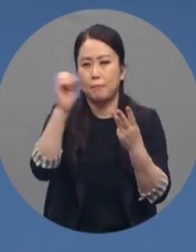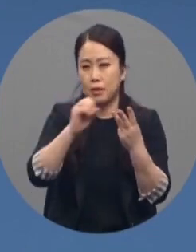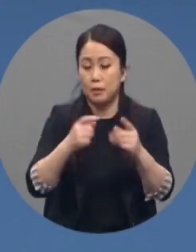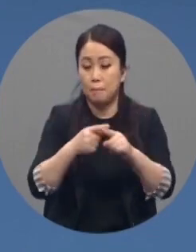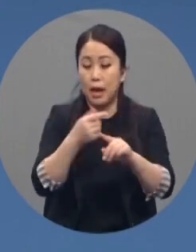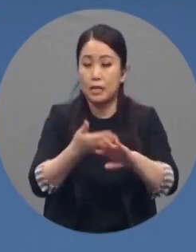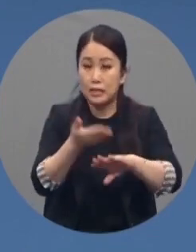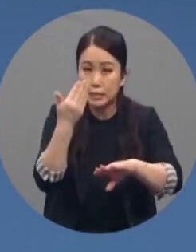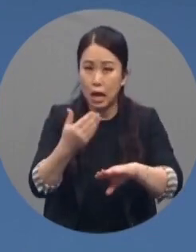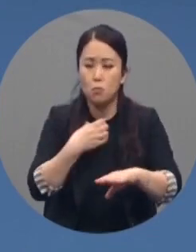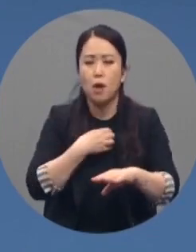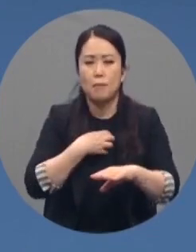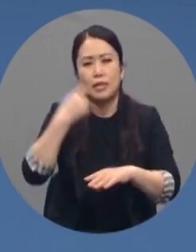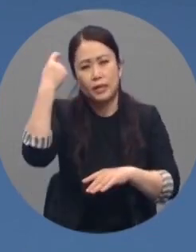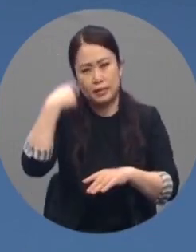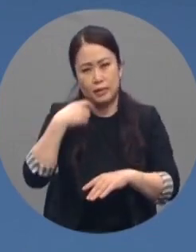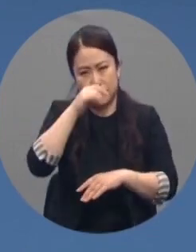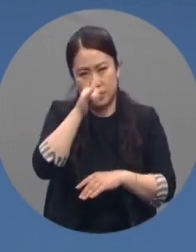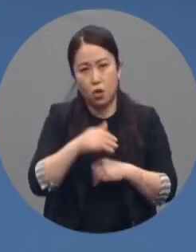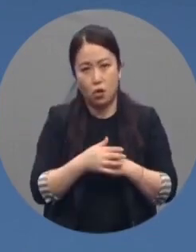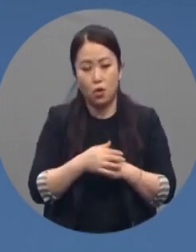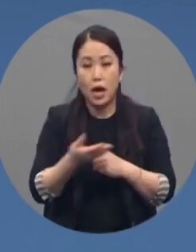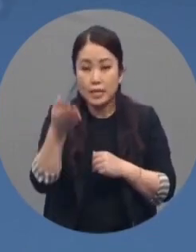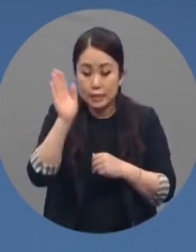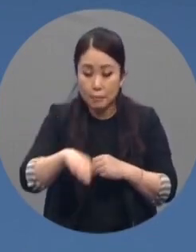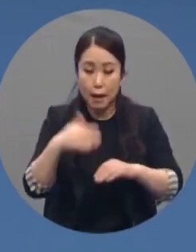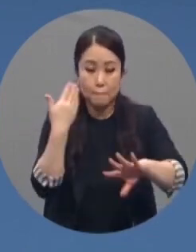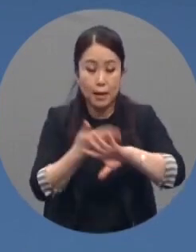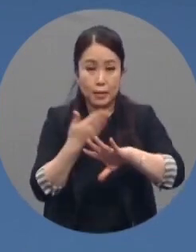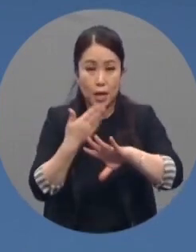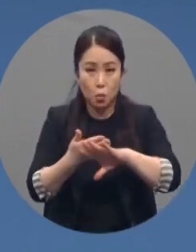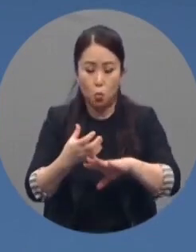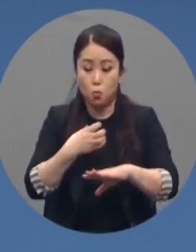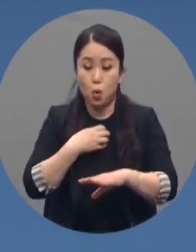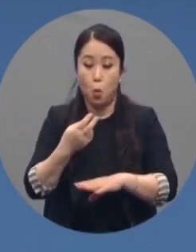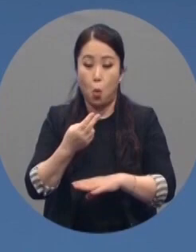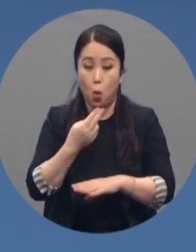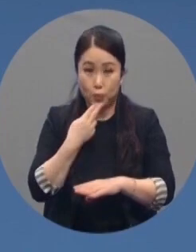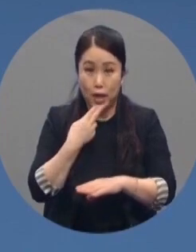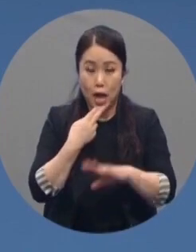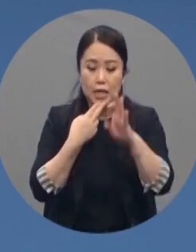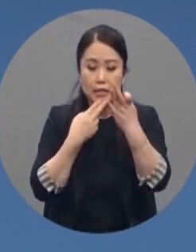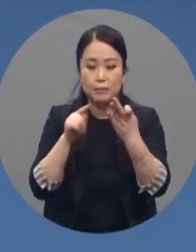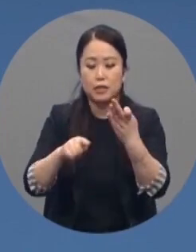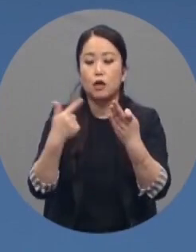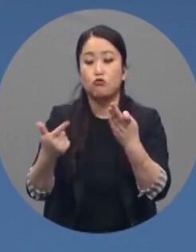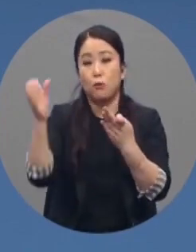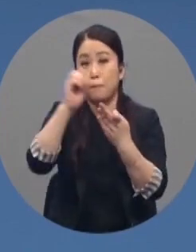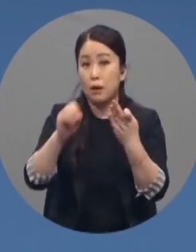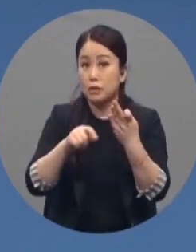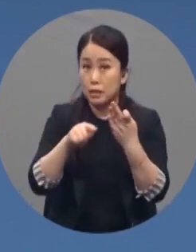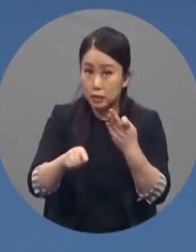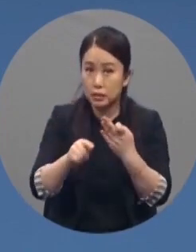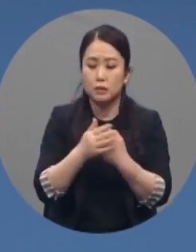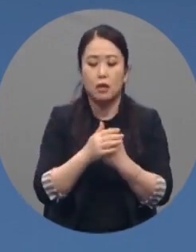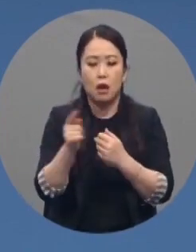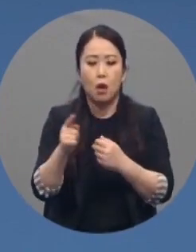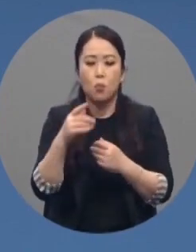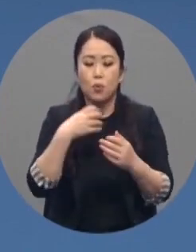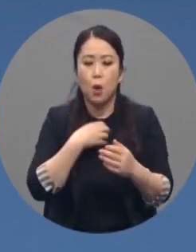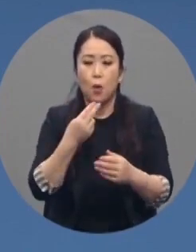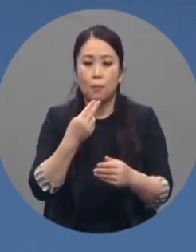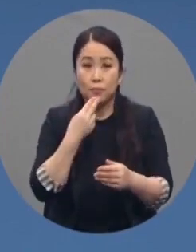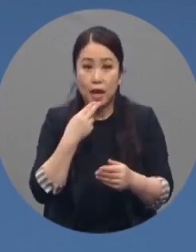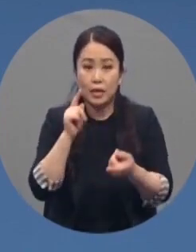것으로 인식했습니다 반면 전혀 위험하지 않다 14.6%를 포함해 위험하지 않다고 답한